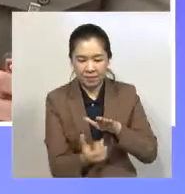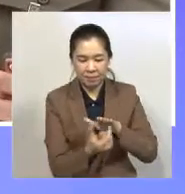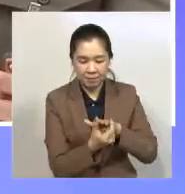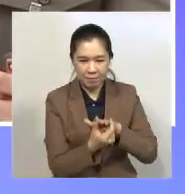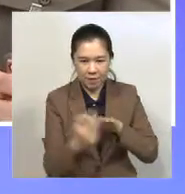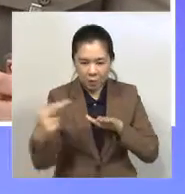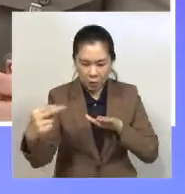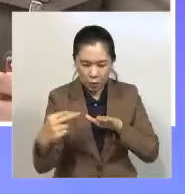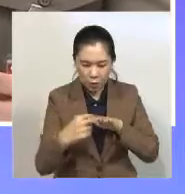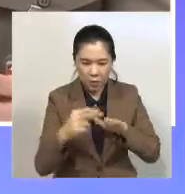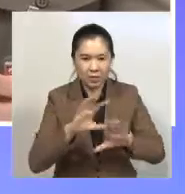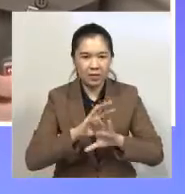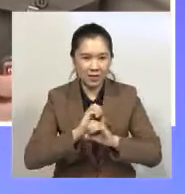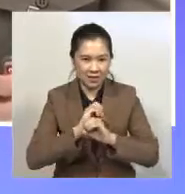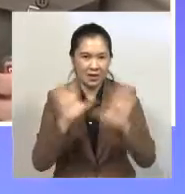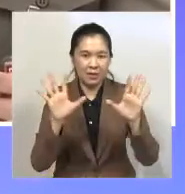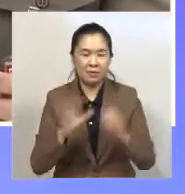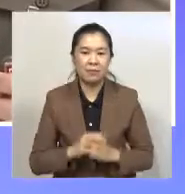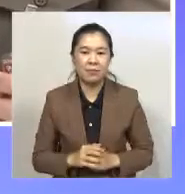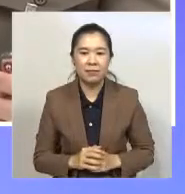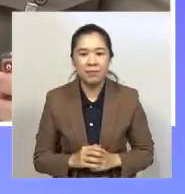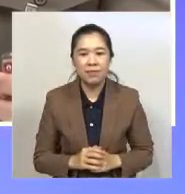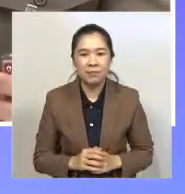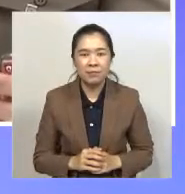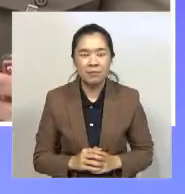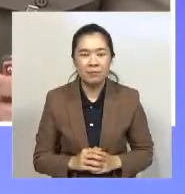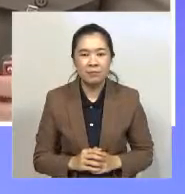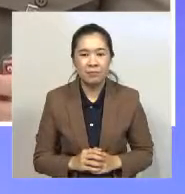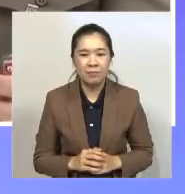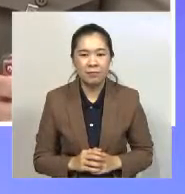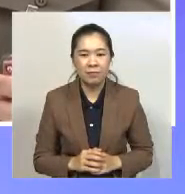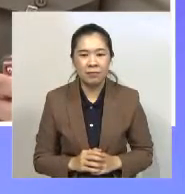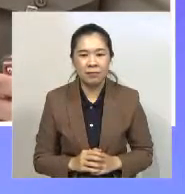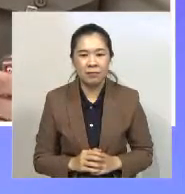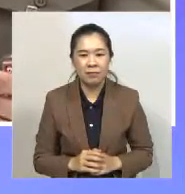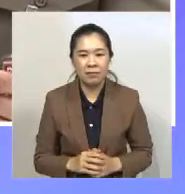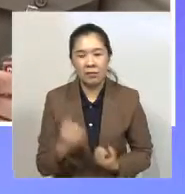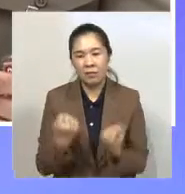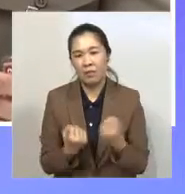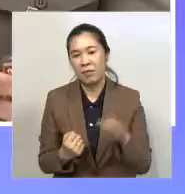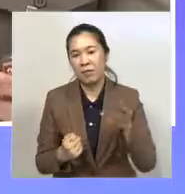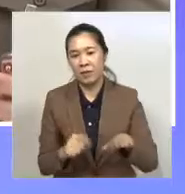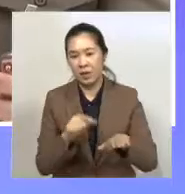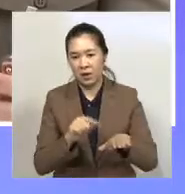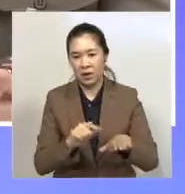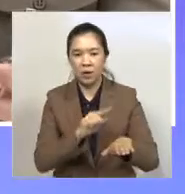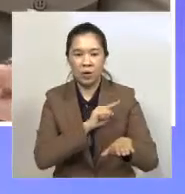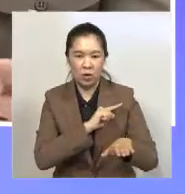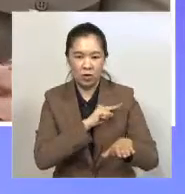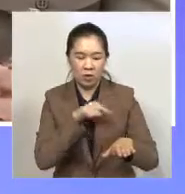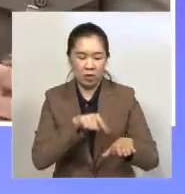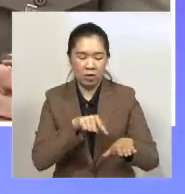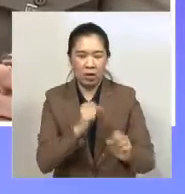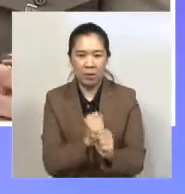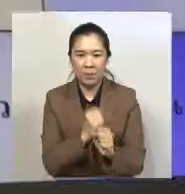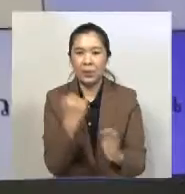ที่จะต้องเห็นคนขับชัดหรอกนะฮะแต่ถือว่ารถของท่านนั้นที่ท่านครอบครองอยู่มีคนเอามากระทำ